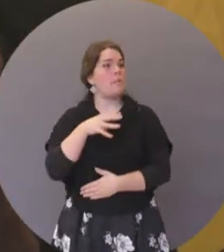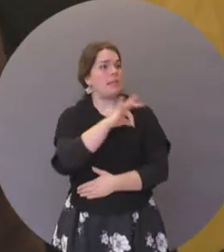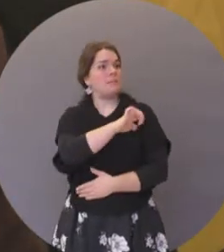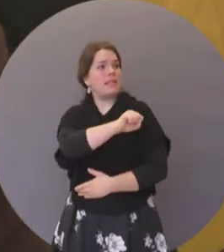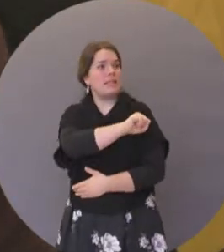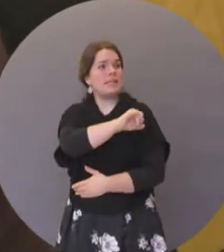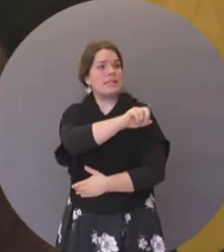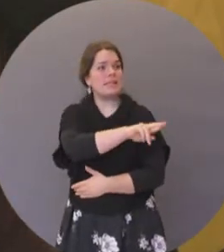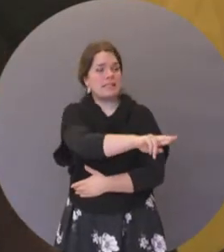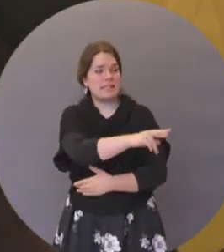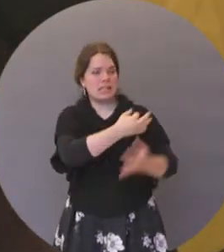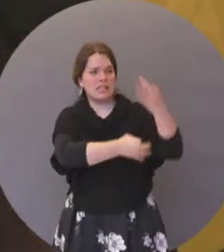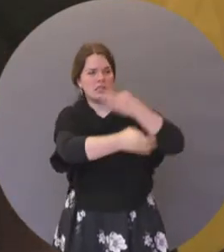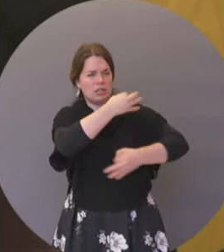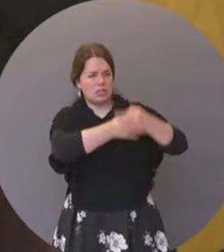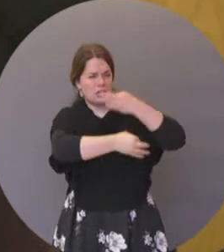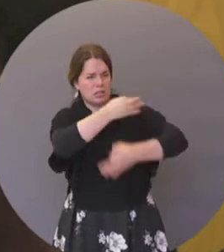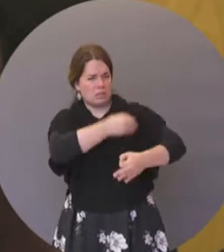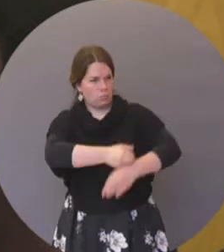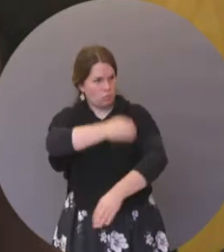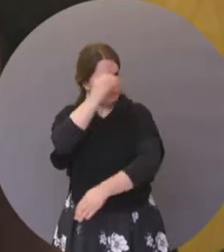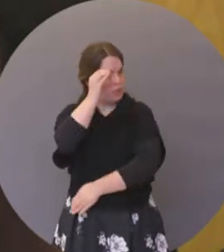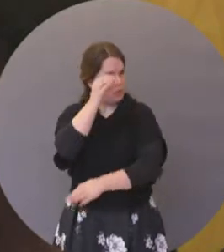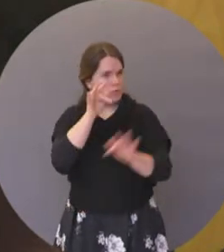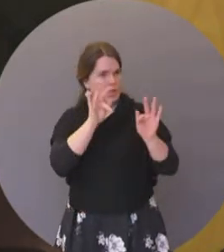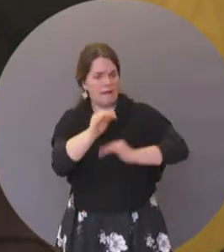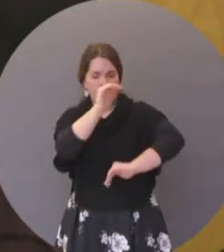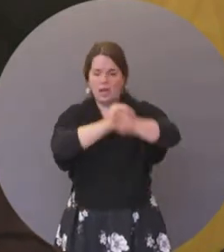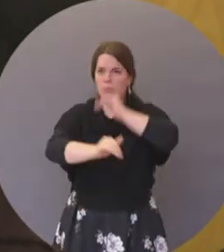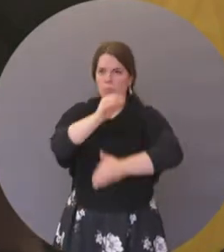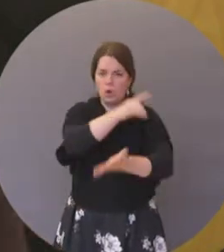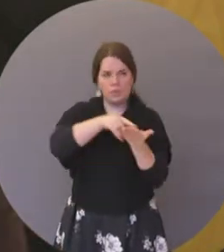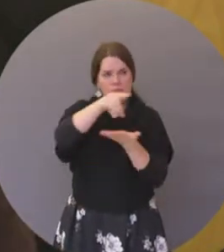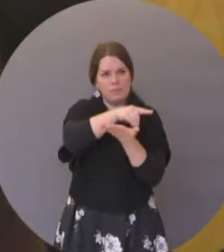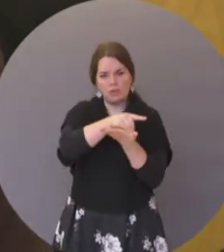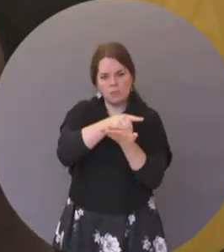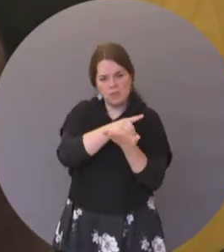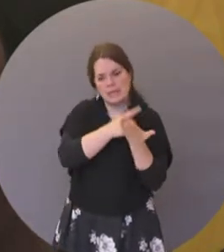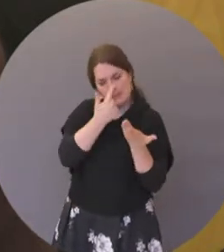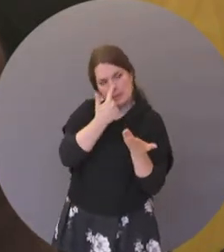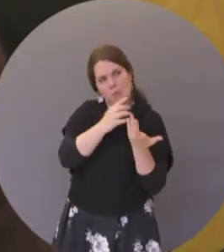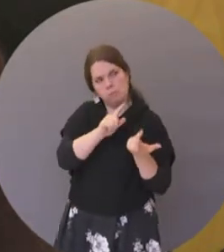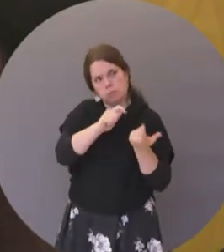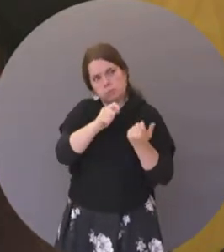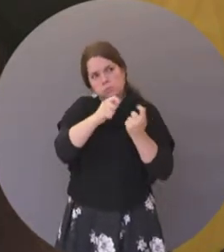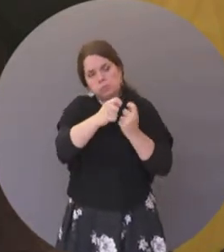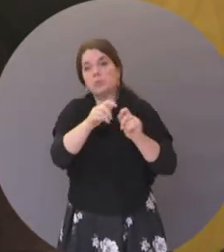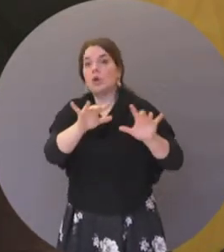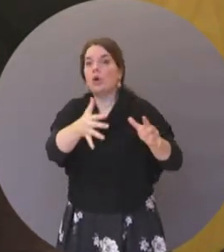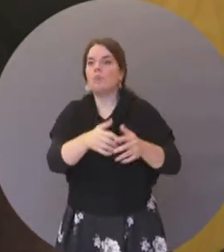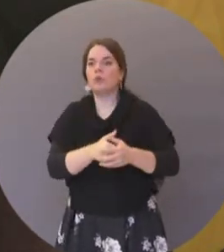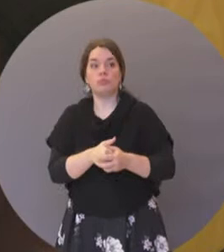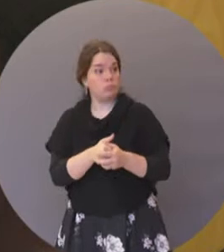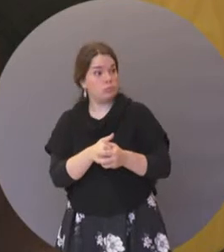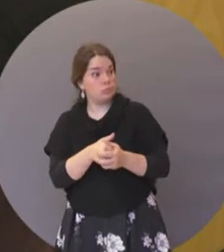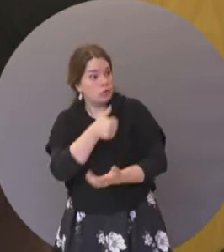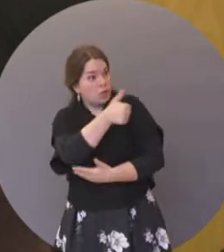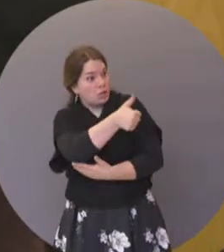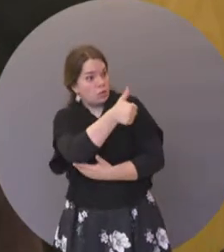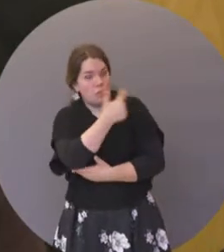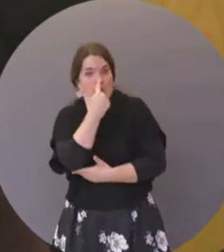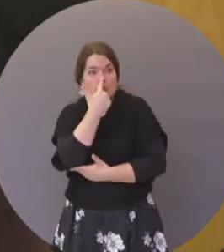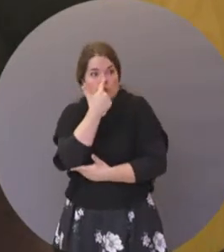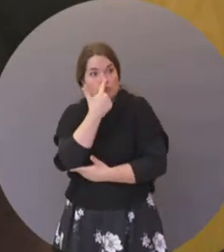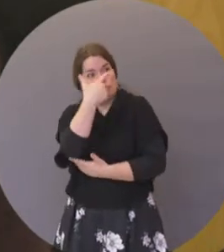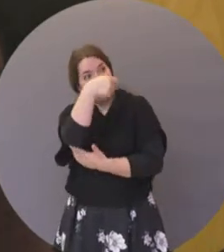de précarité énergétique et l'enjeu de la révision de ce plan départemental notamment sur cette thématique je présage donc que vous allez m'apporter monsieur